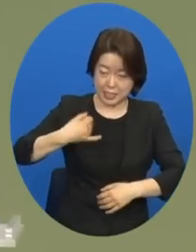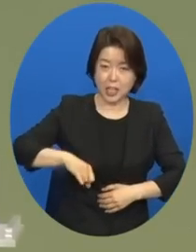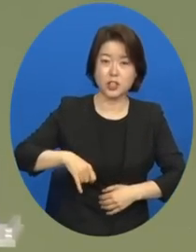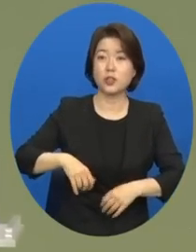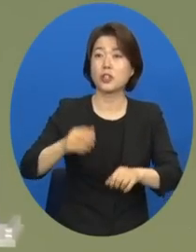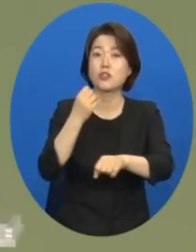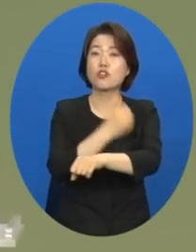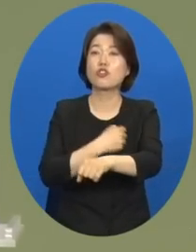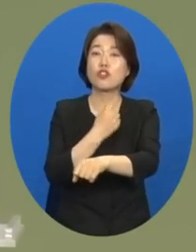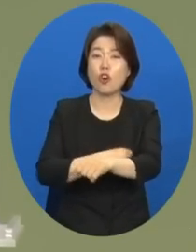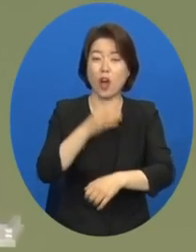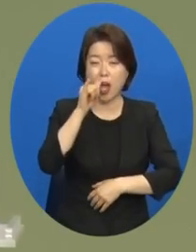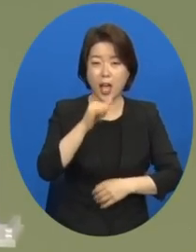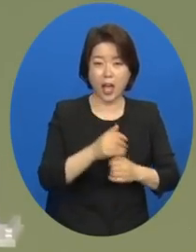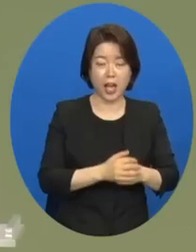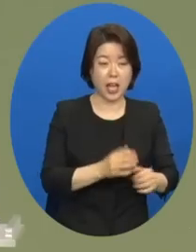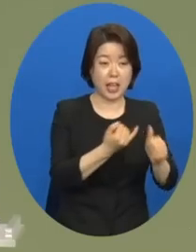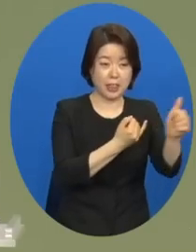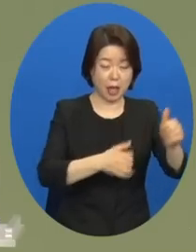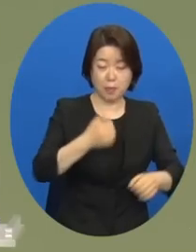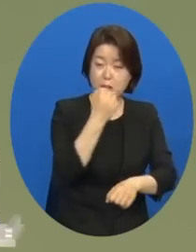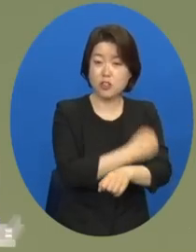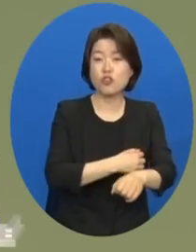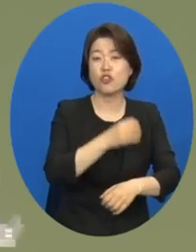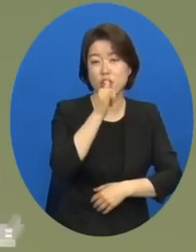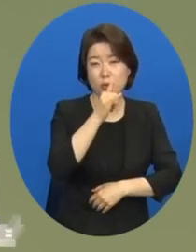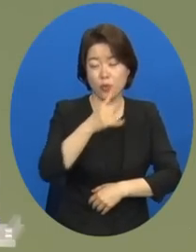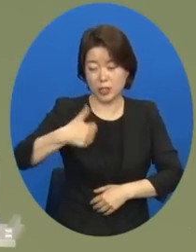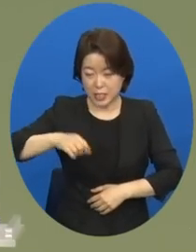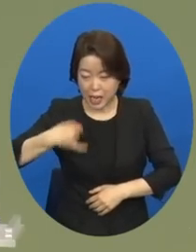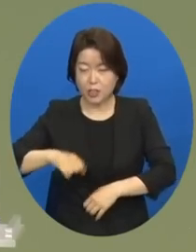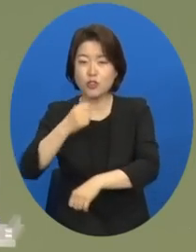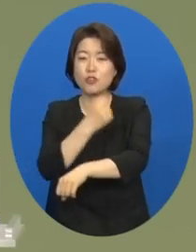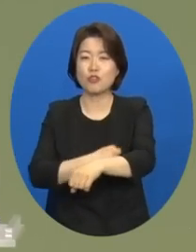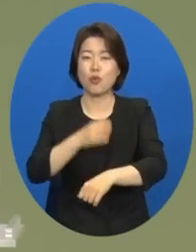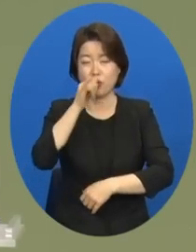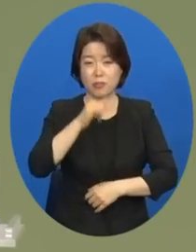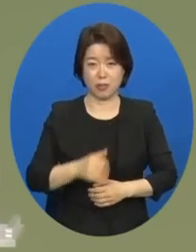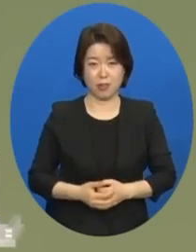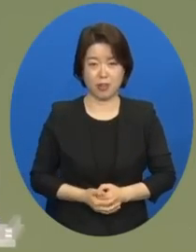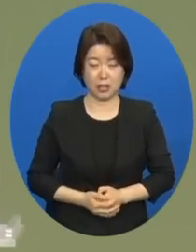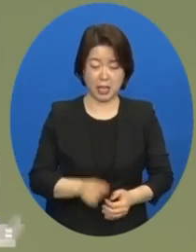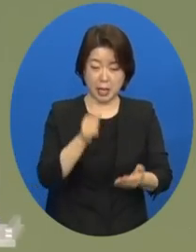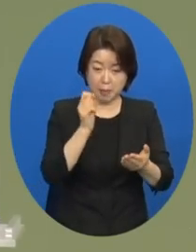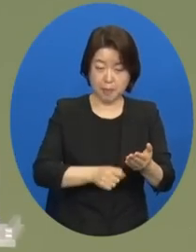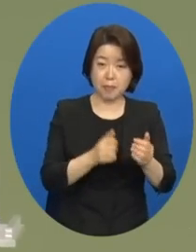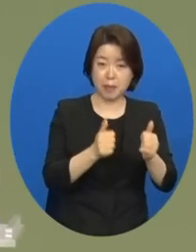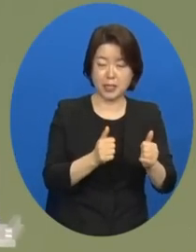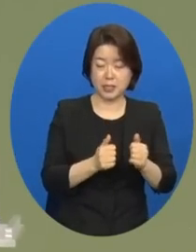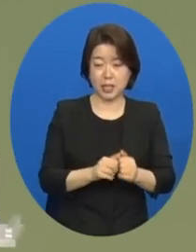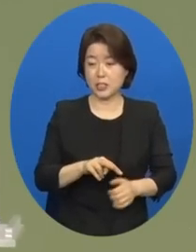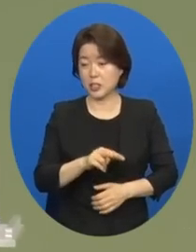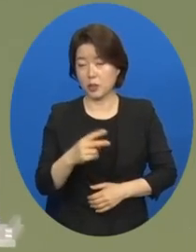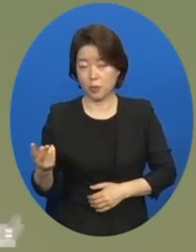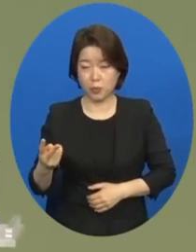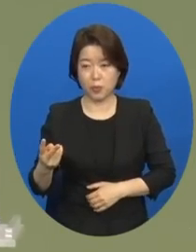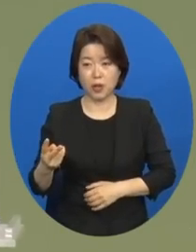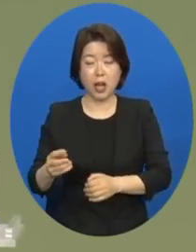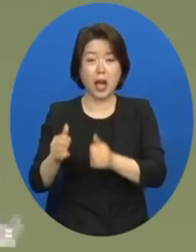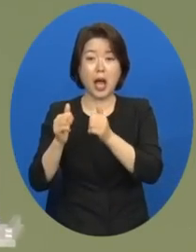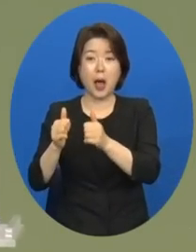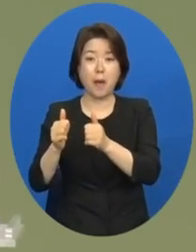남편이 수고하고 자녀들이 수고하는 거예요 예 판사였다가 지금은 변호사이신 남편은